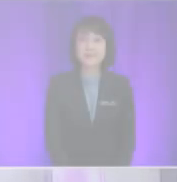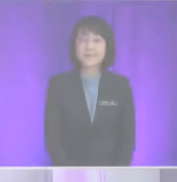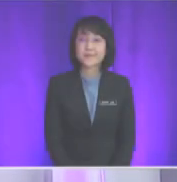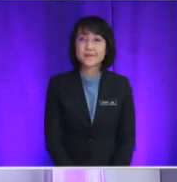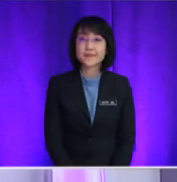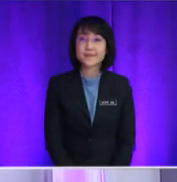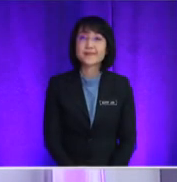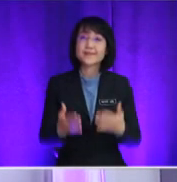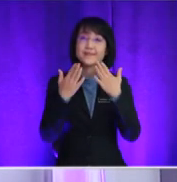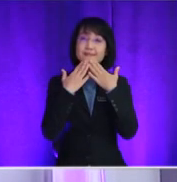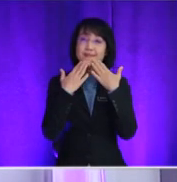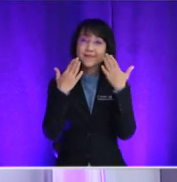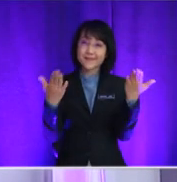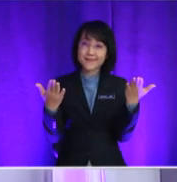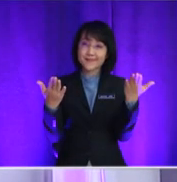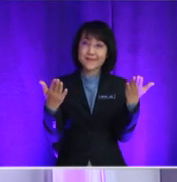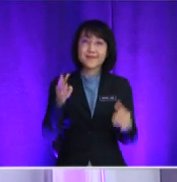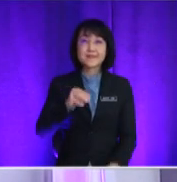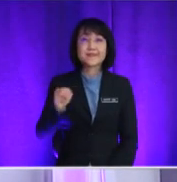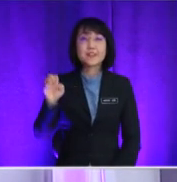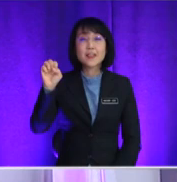Terima kasih challenge